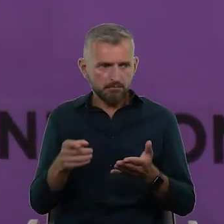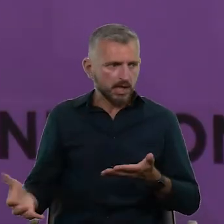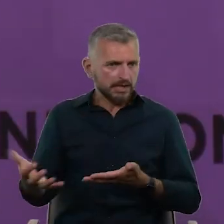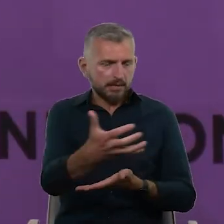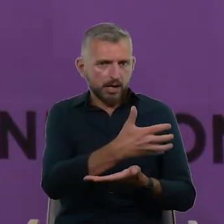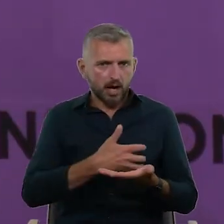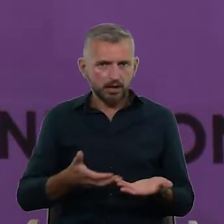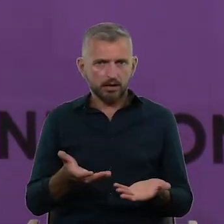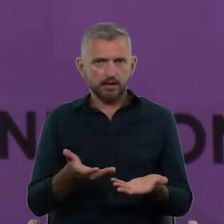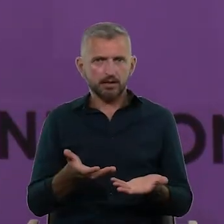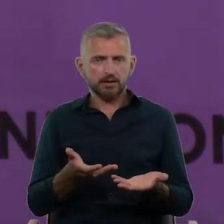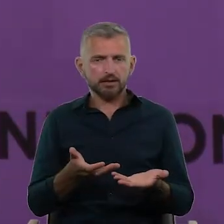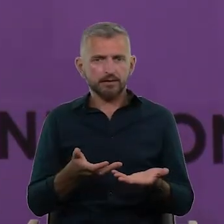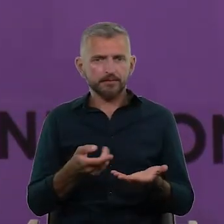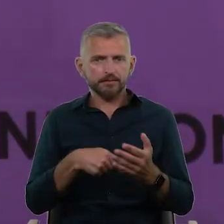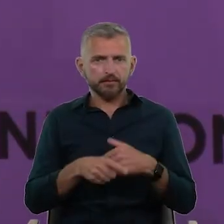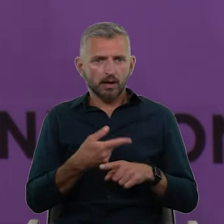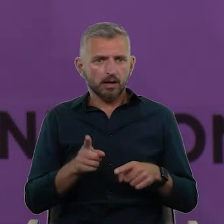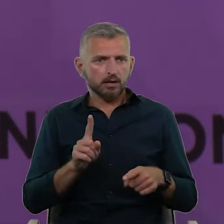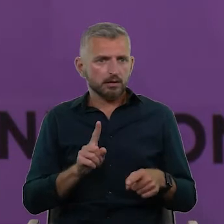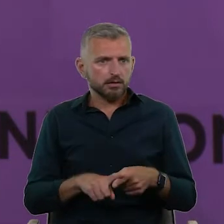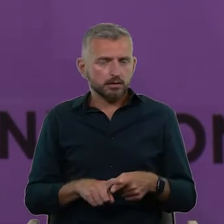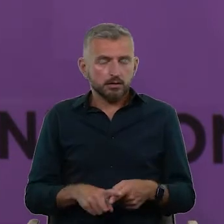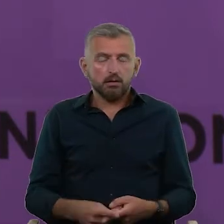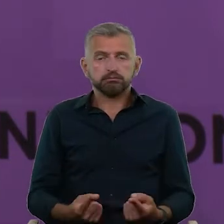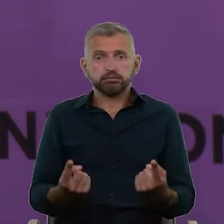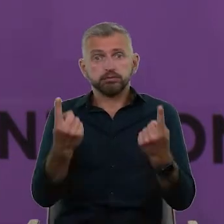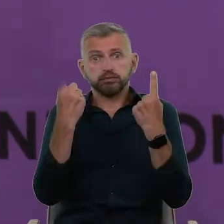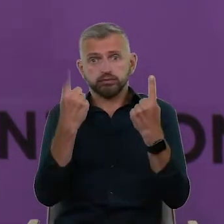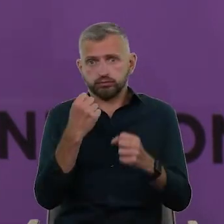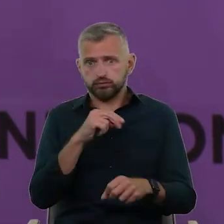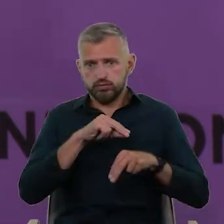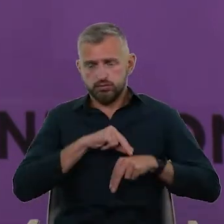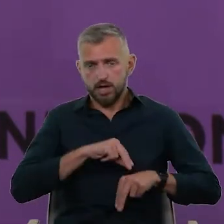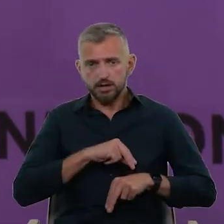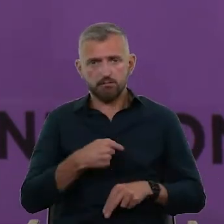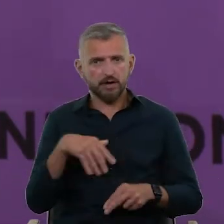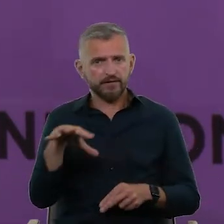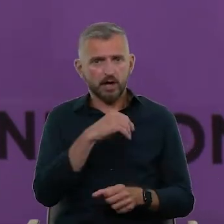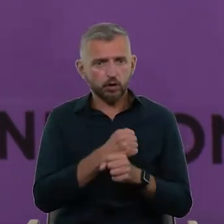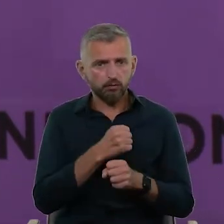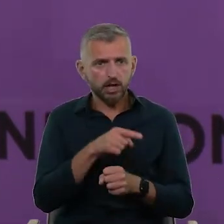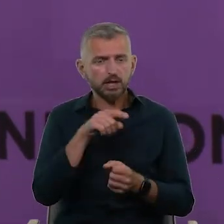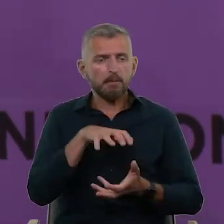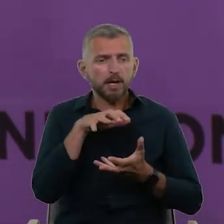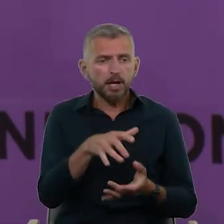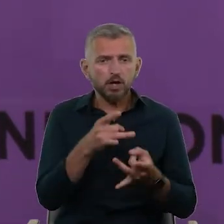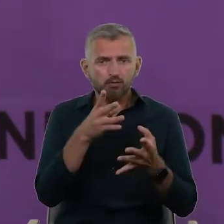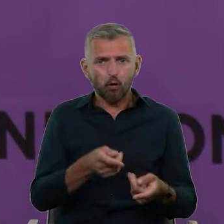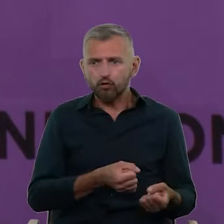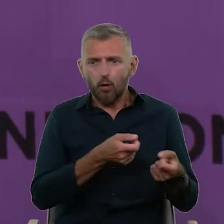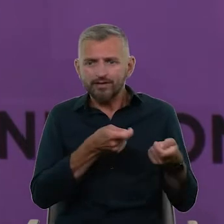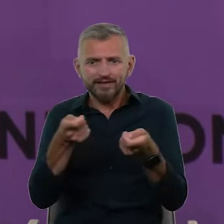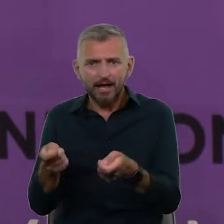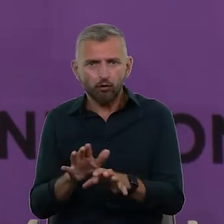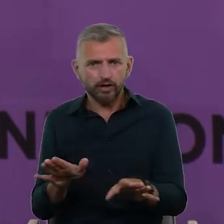зібрали. Це величезна, колосальна була зроблена праця. Ми це все зробили, і ці передачі просто не доїхали до